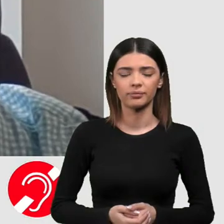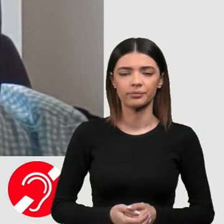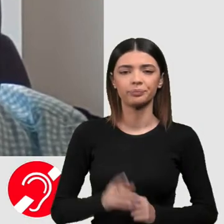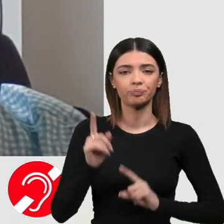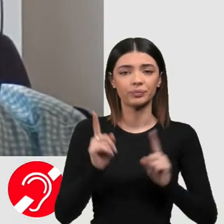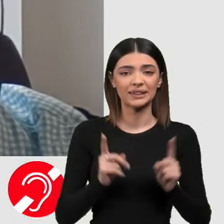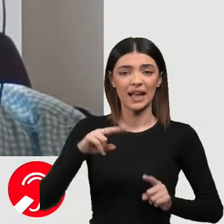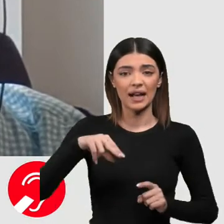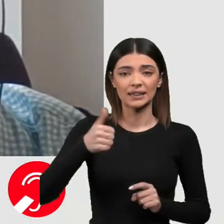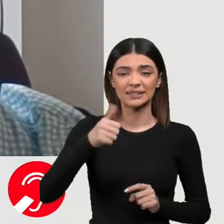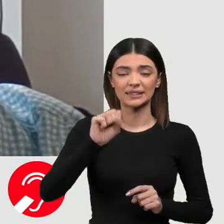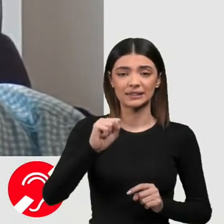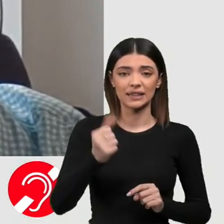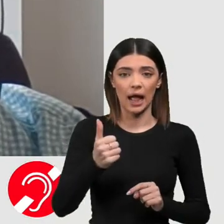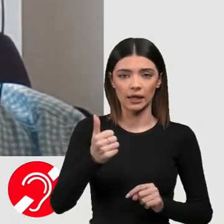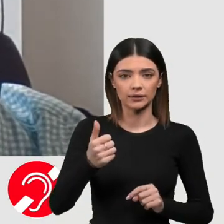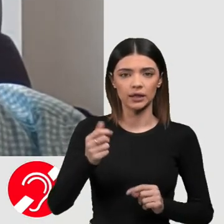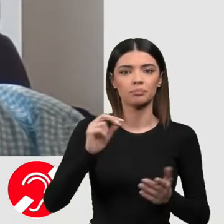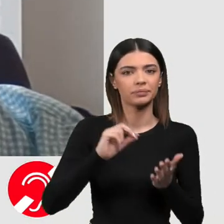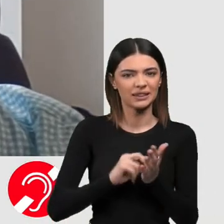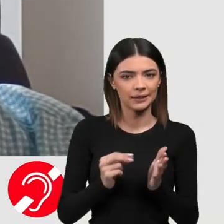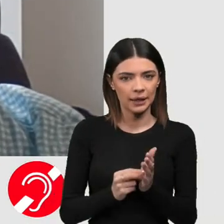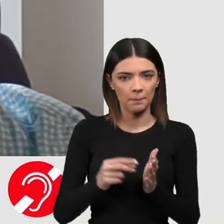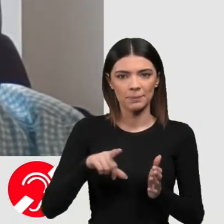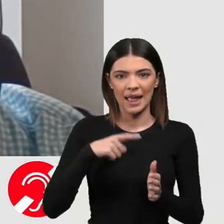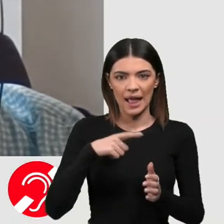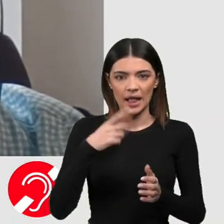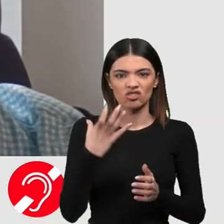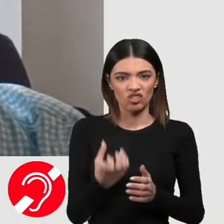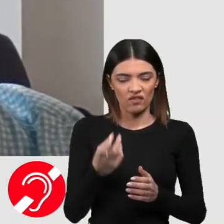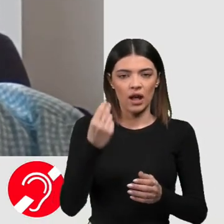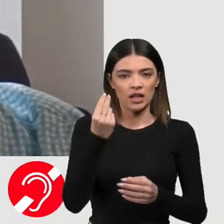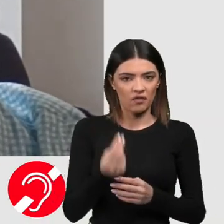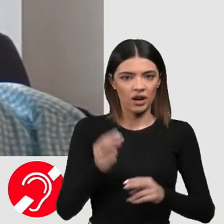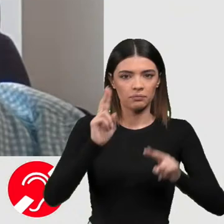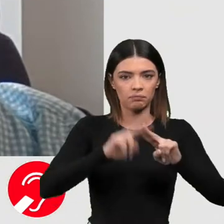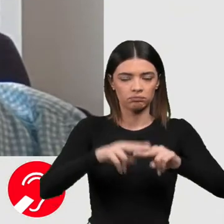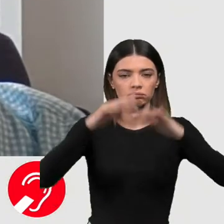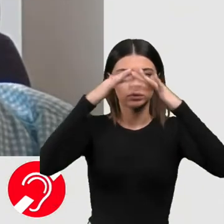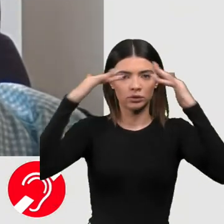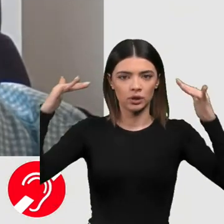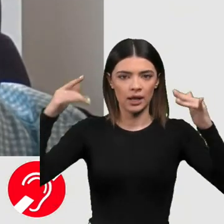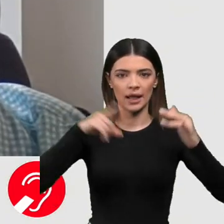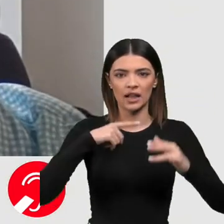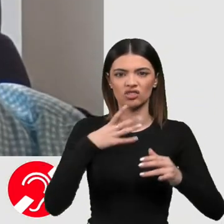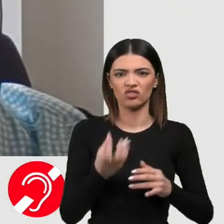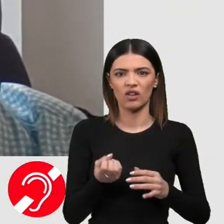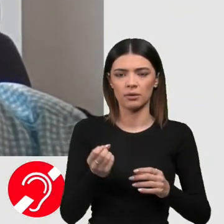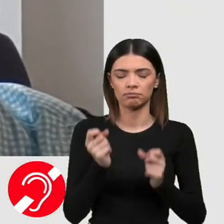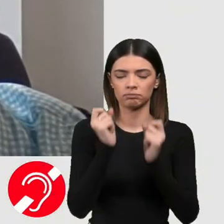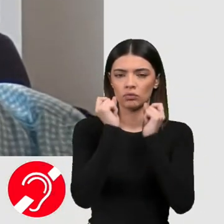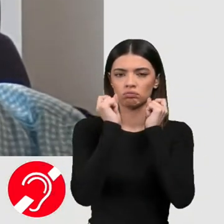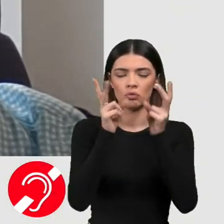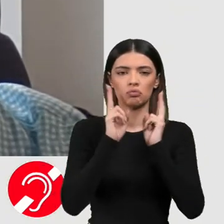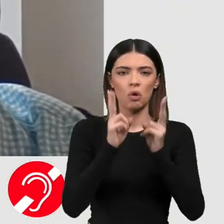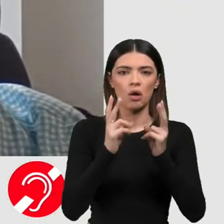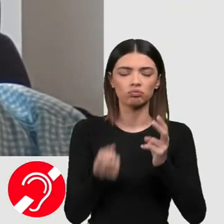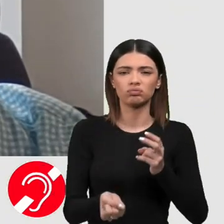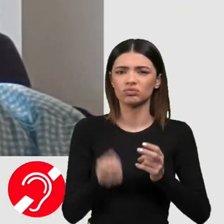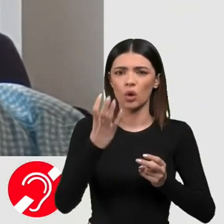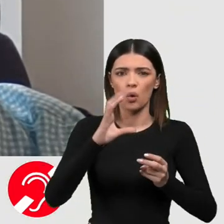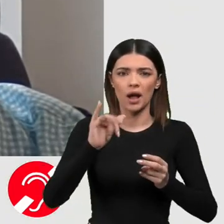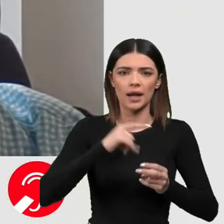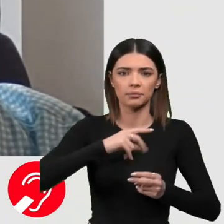va confirma prezența vieții pe un astfel de satelit al lui Jupiter, ar fi o descoperire monumentală care ar